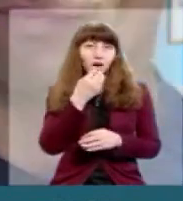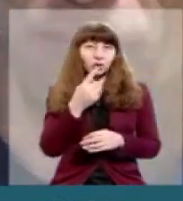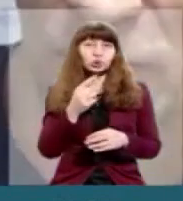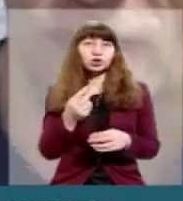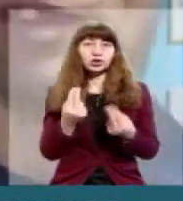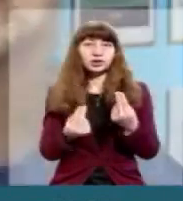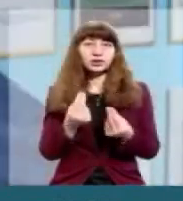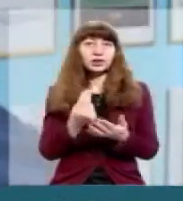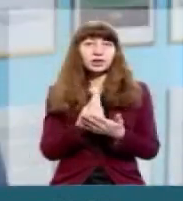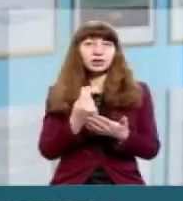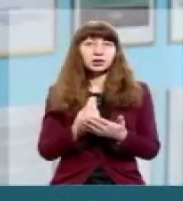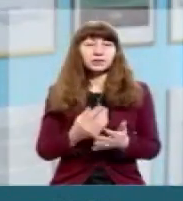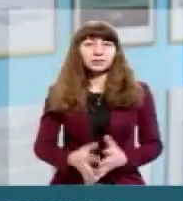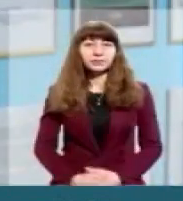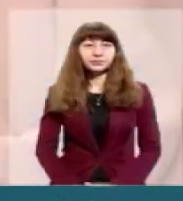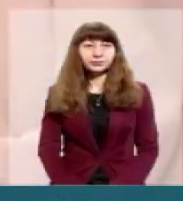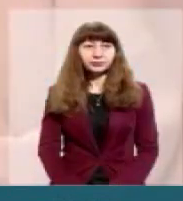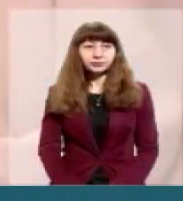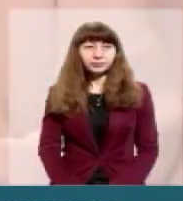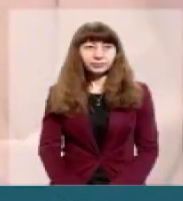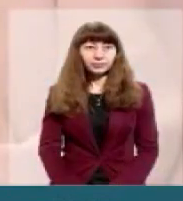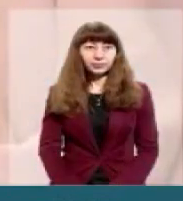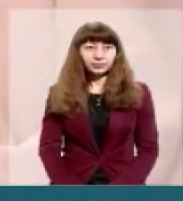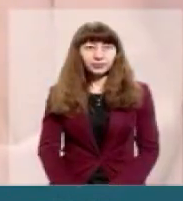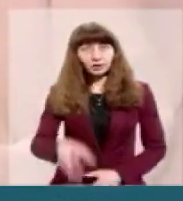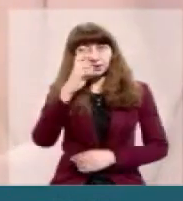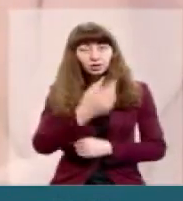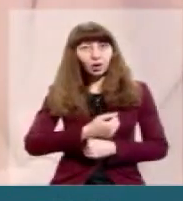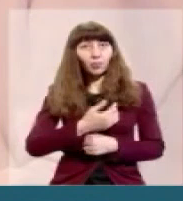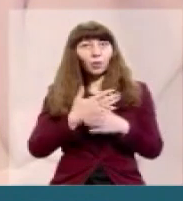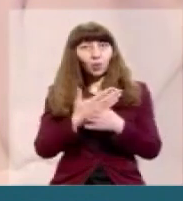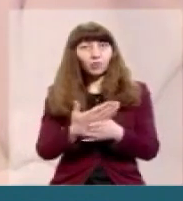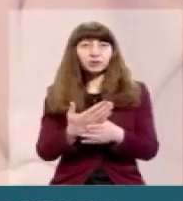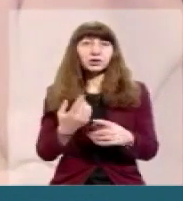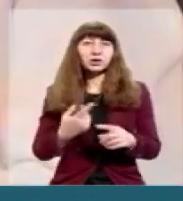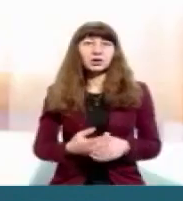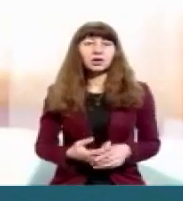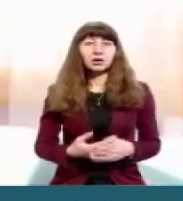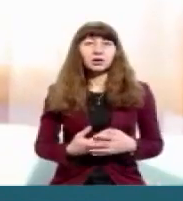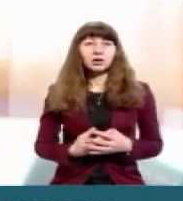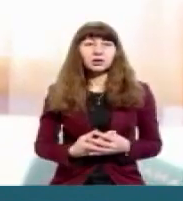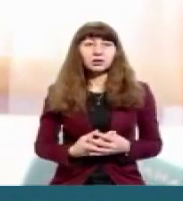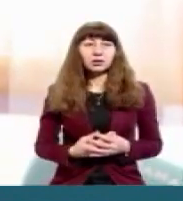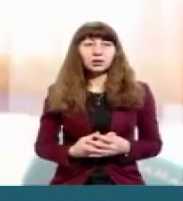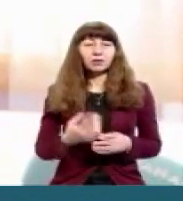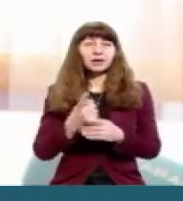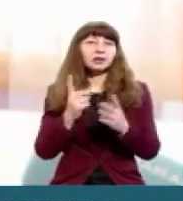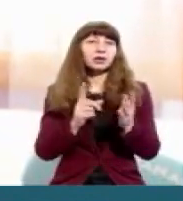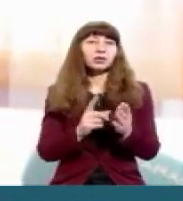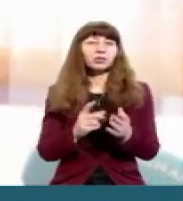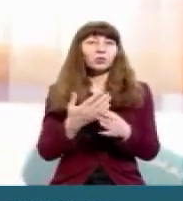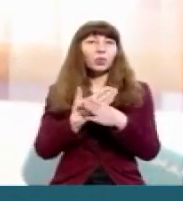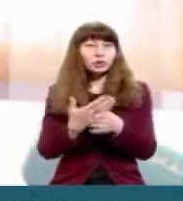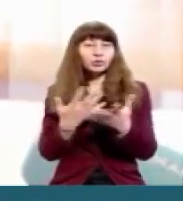дегенің өзі де әжептәуір ақша. Мүмкіндігі шектеулі азаматтарға да мемлекеттік қолдау ерекше. Өңірде бұл атаулы көмек